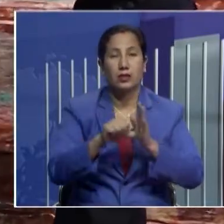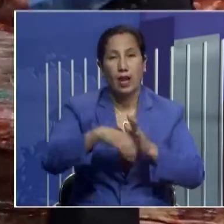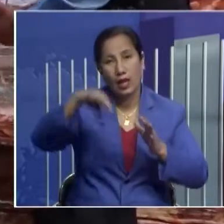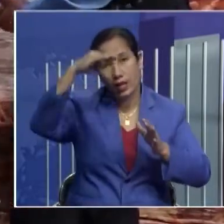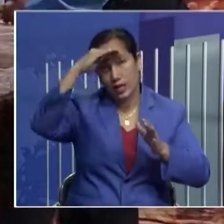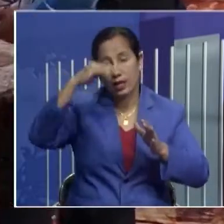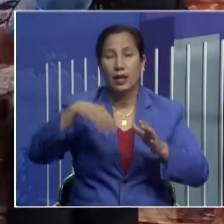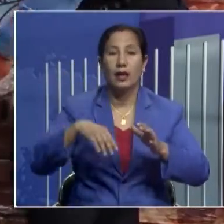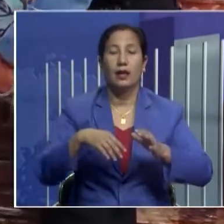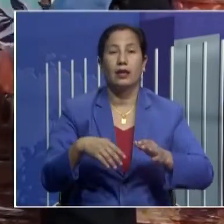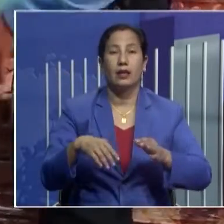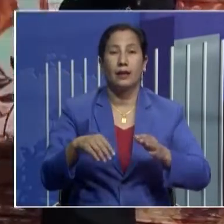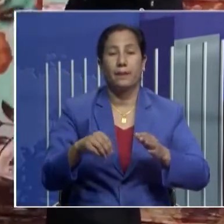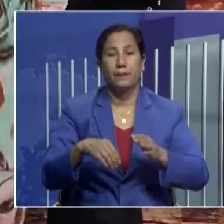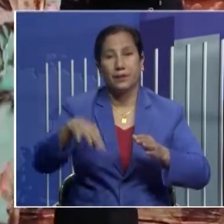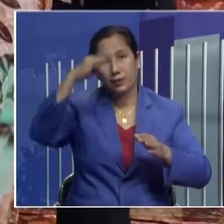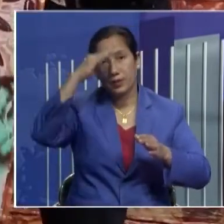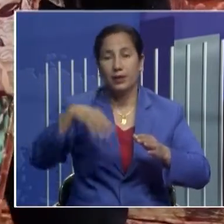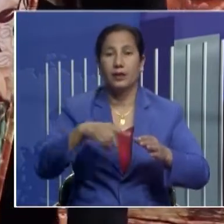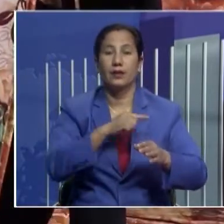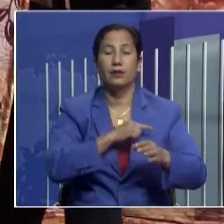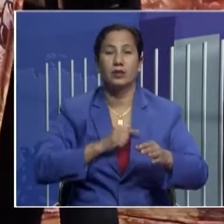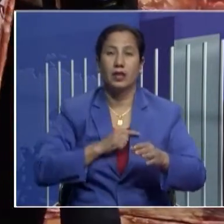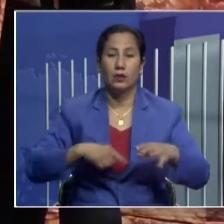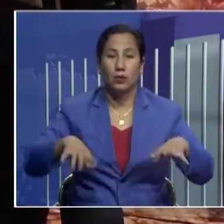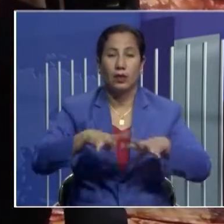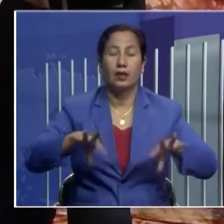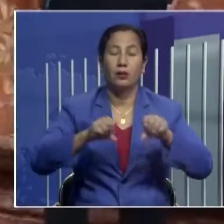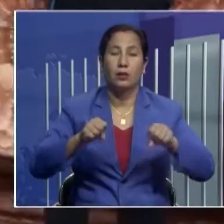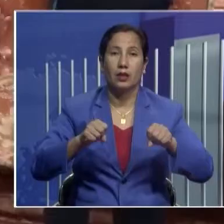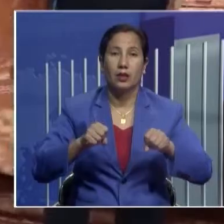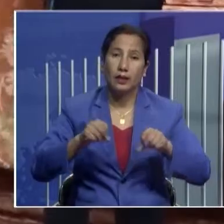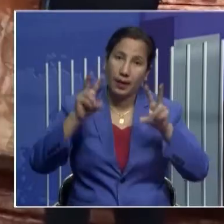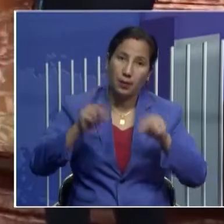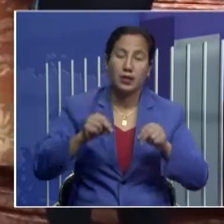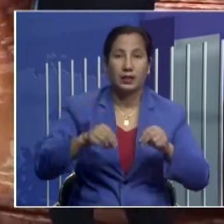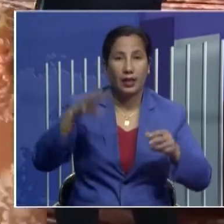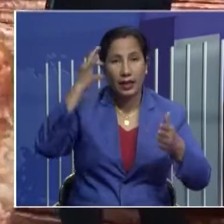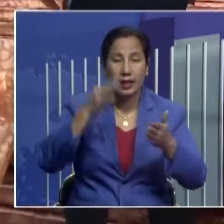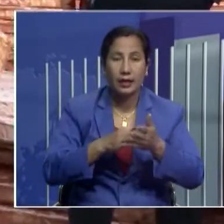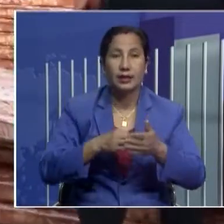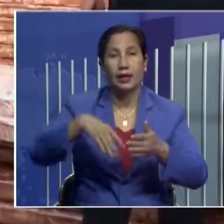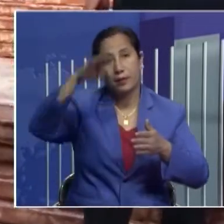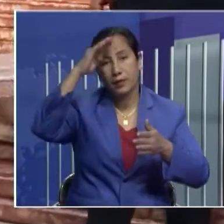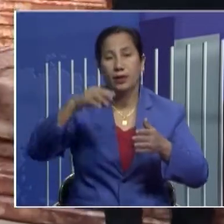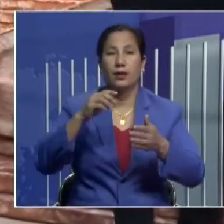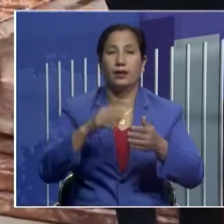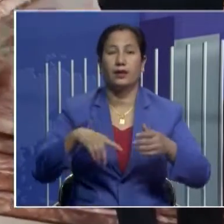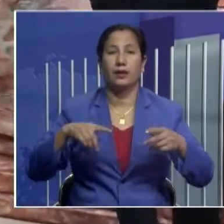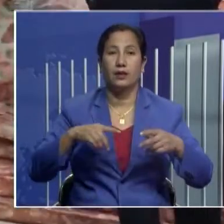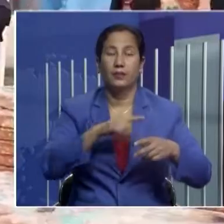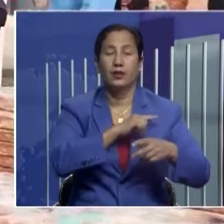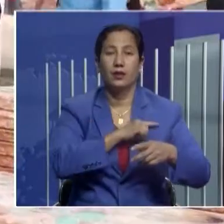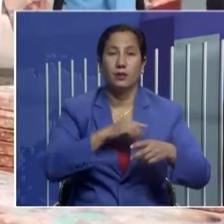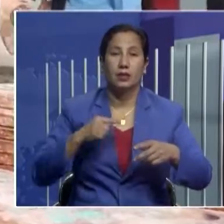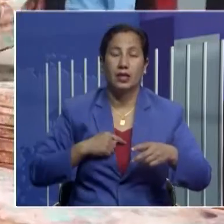कार्यालयले प्रहरी कर्मचारीहरूको आधारभूत आवश्यकतालाई मध्यनजर गर्दै प्रहरी कर्मचारीहरू सरुवा भएपछि विस्तारा